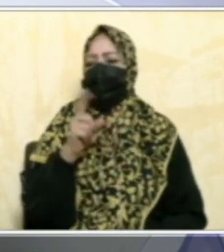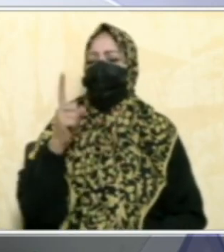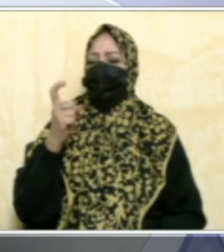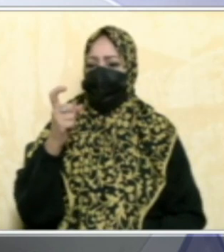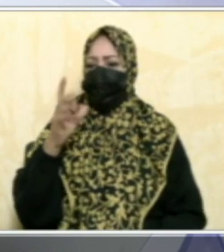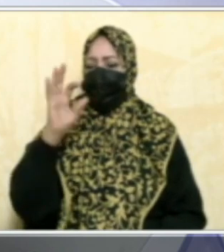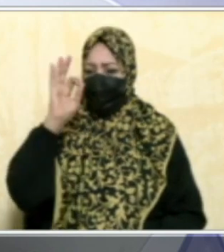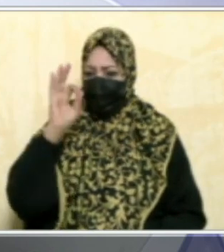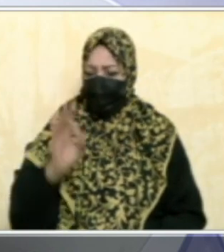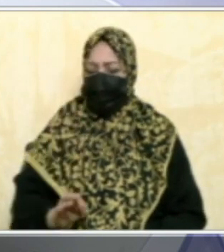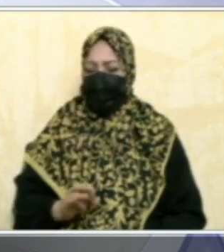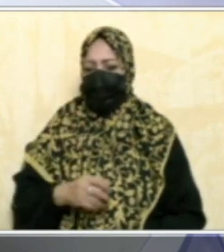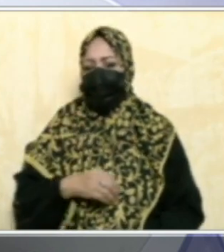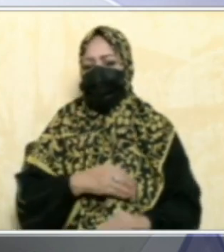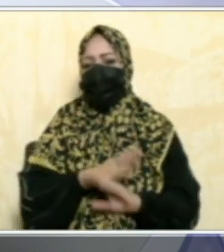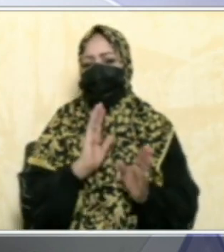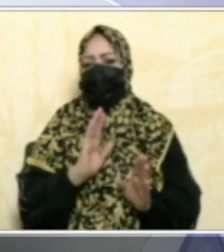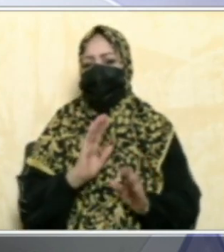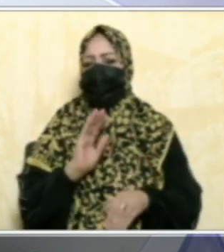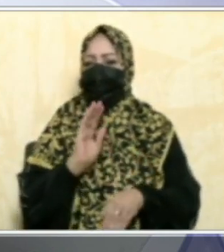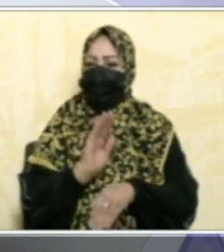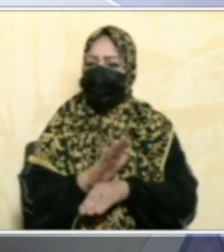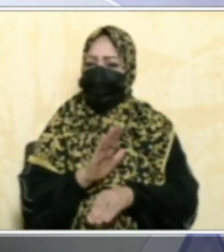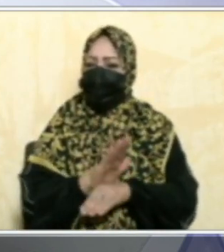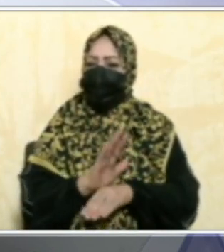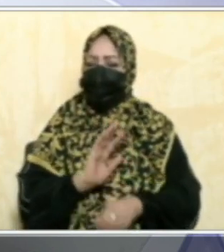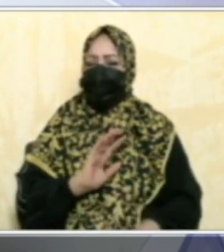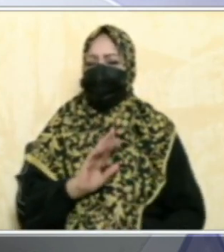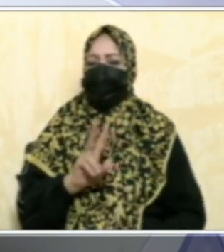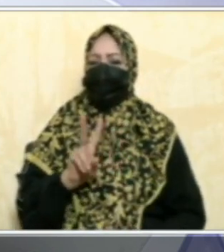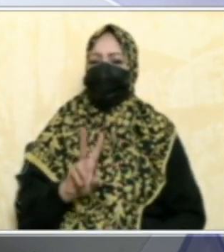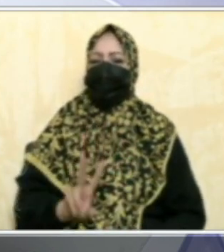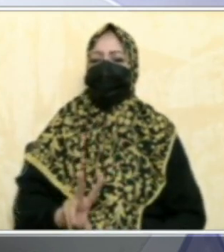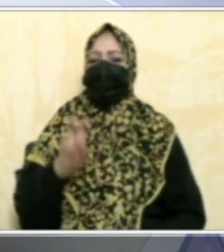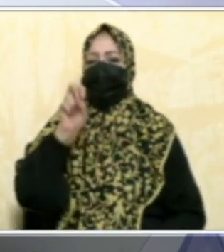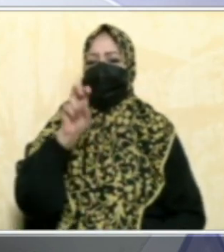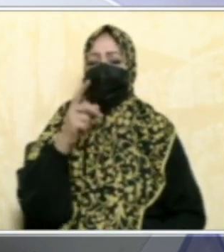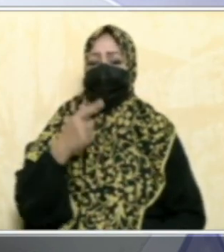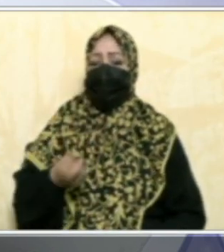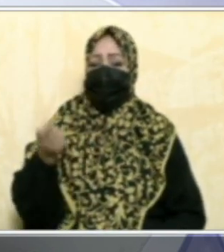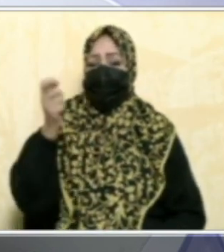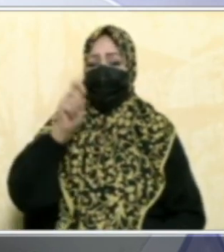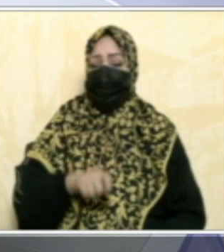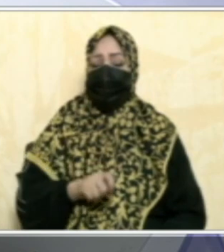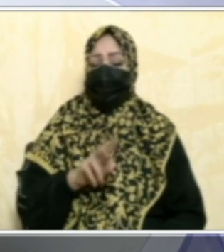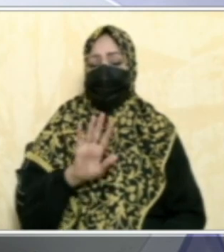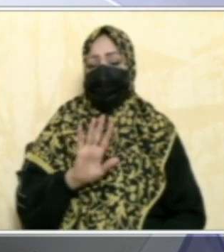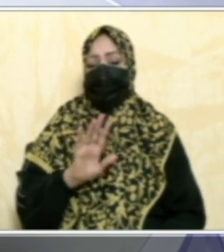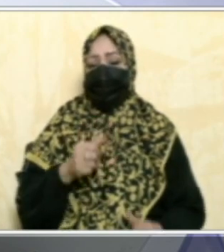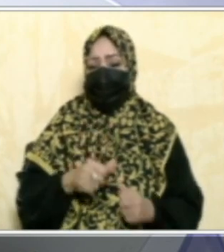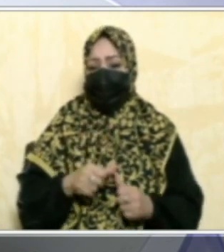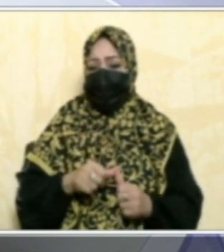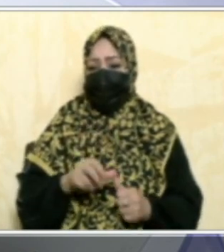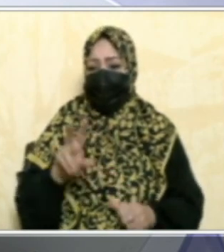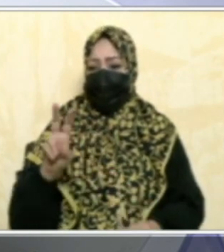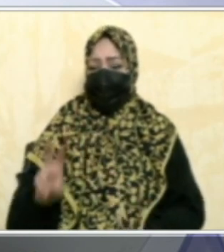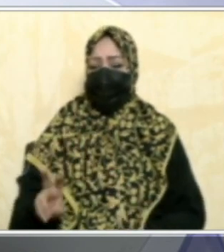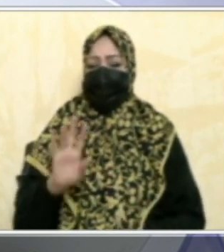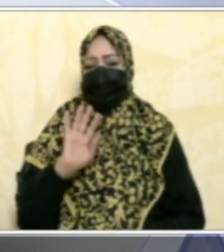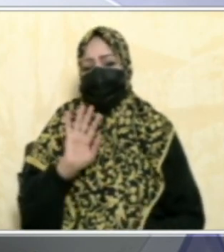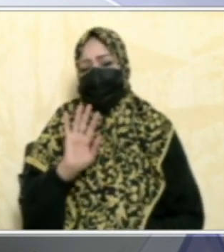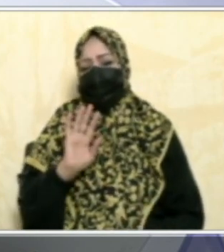لكن أكثر من 70 لم يرد، يعني 70 بخصوصه. ثم لو فرضنا أنه ورد، فالسبعين تستعملها